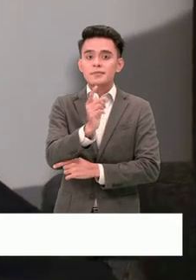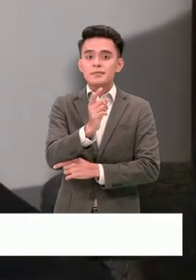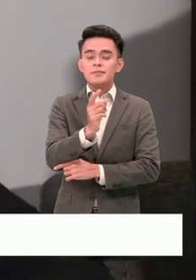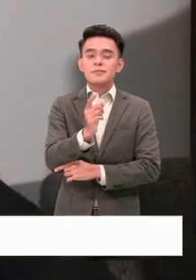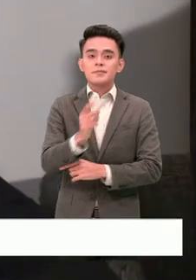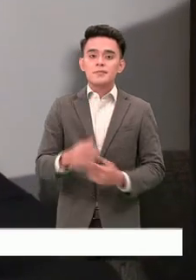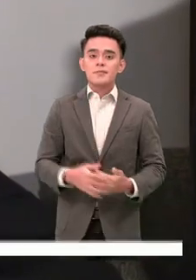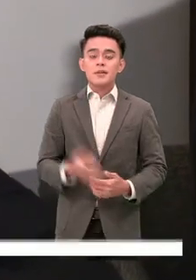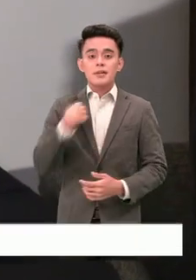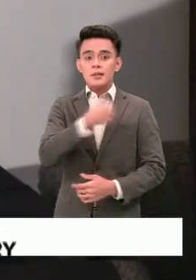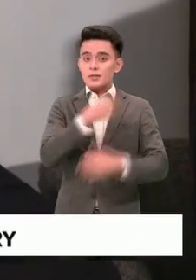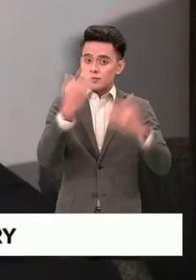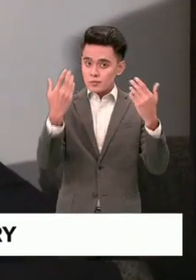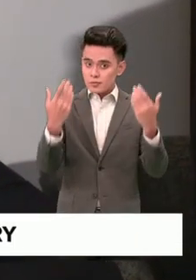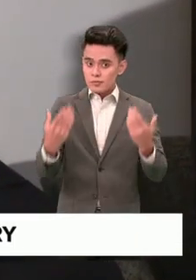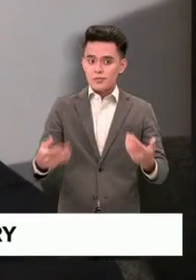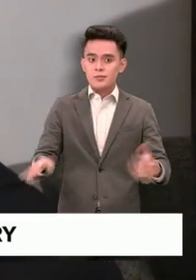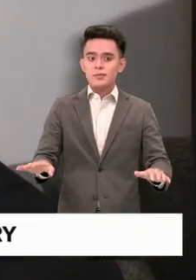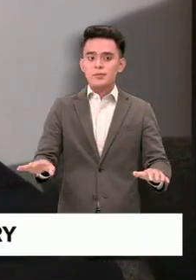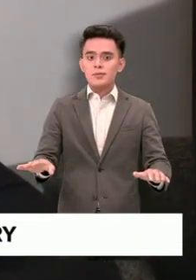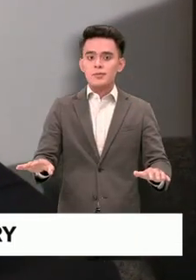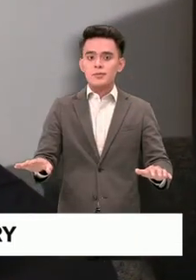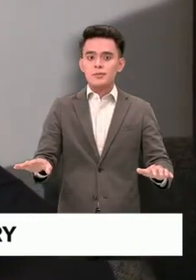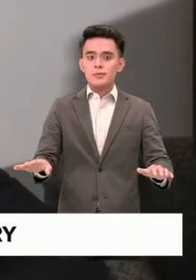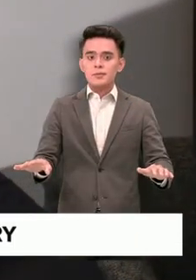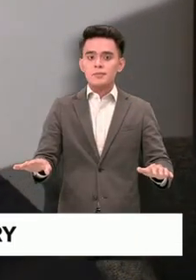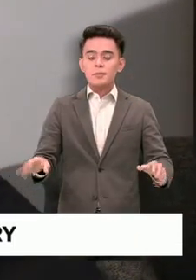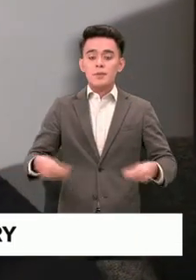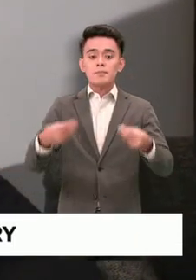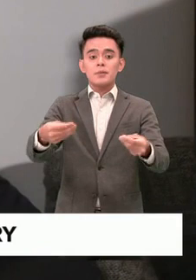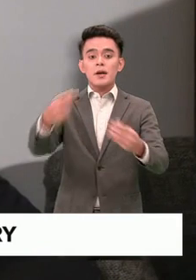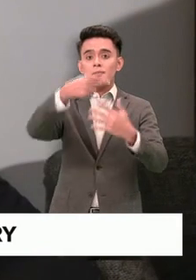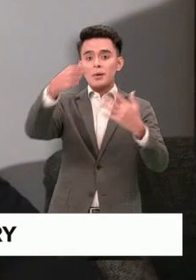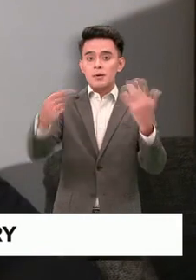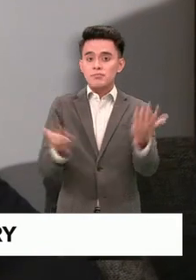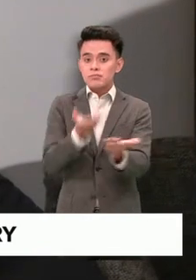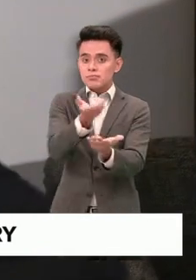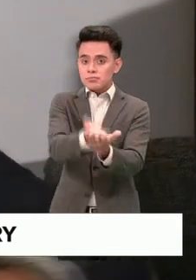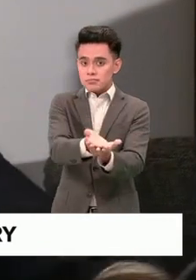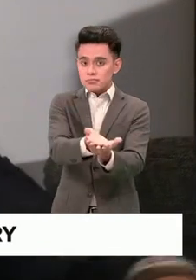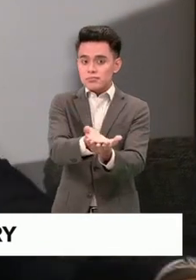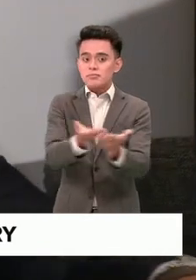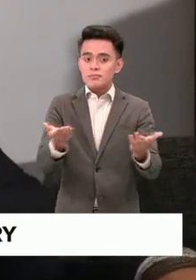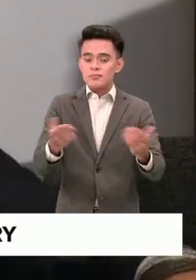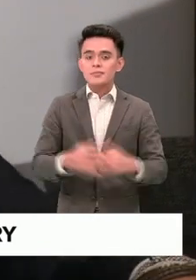setelah pun memberi beberapa Cadangan termasuk itulah